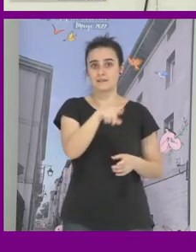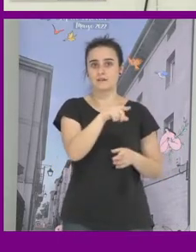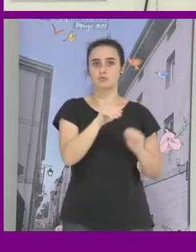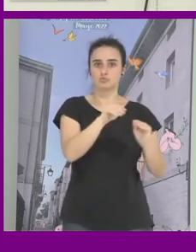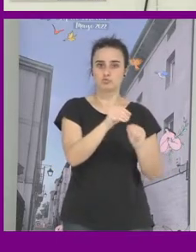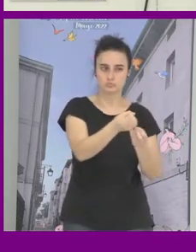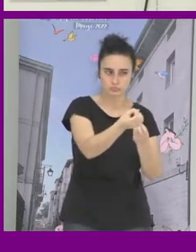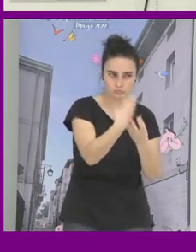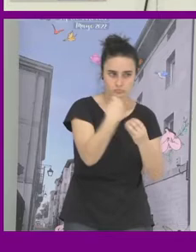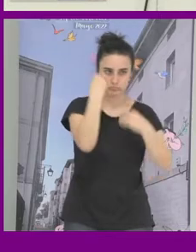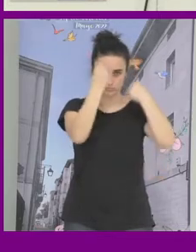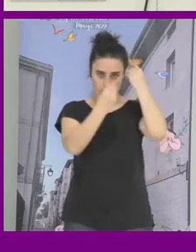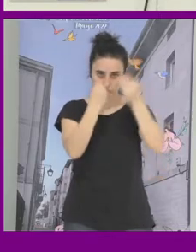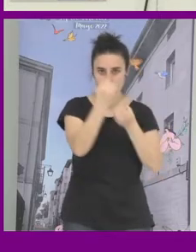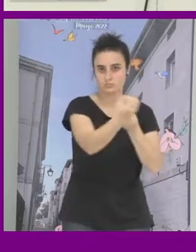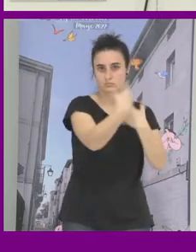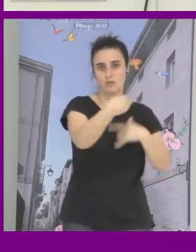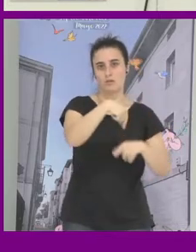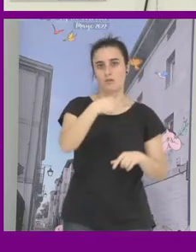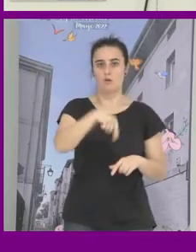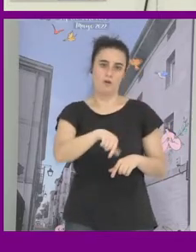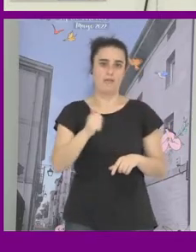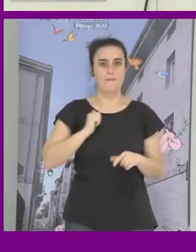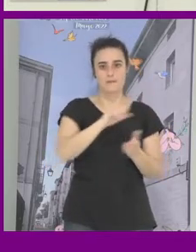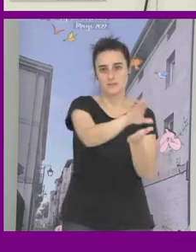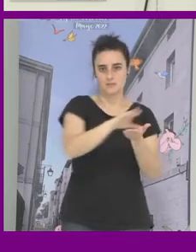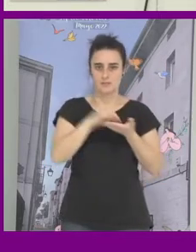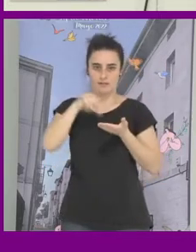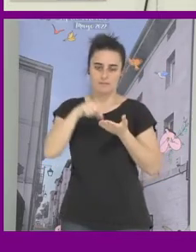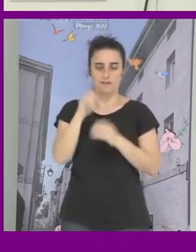eta hausnarketak erabiliko ditut gaur oinarri gisa, bale?